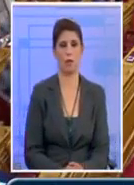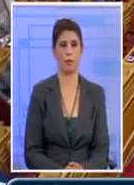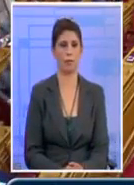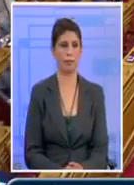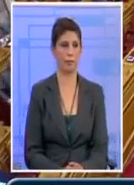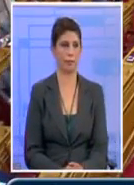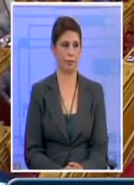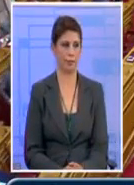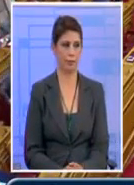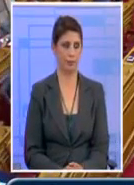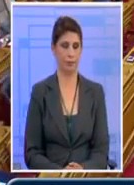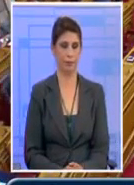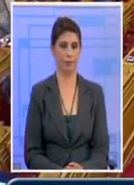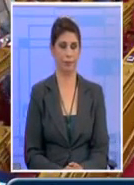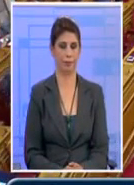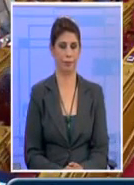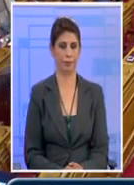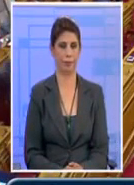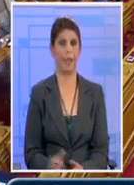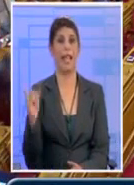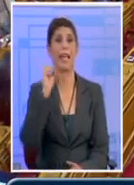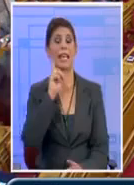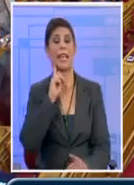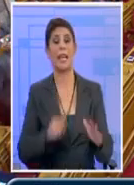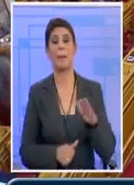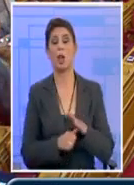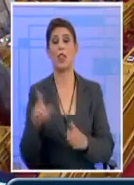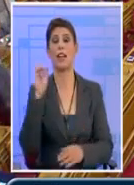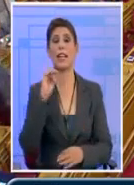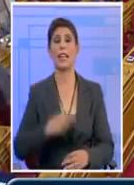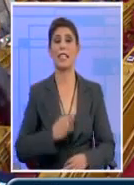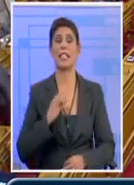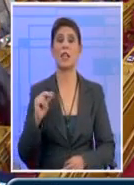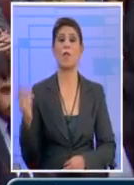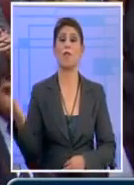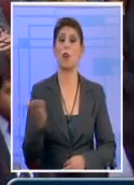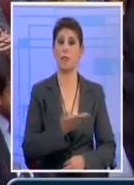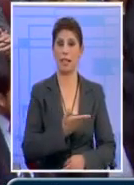Κυρία Πρόεδρε, κυρίες και κύριοι βουλευτές,